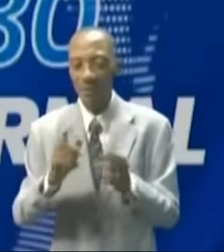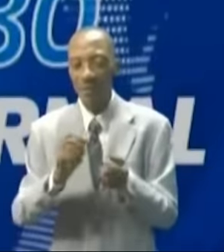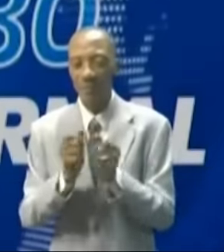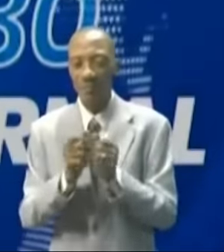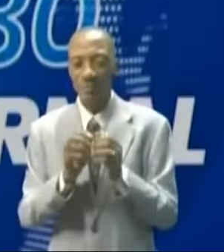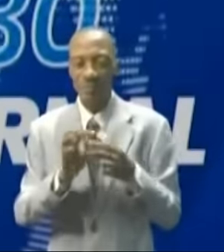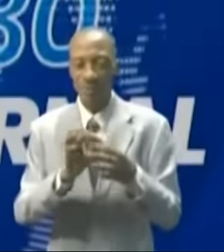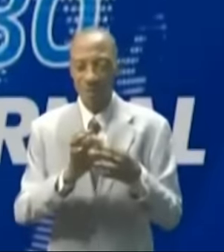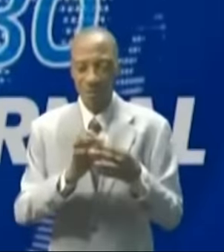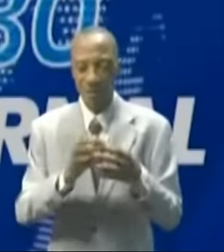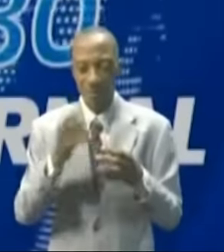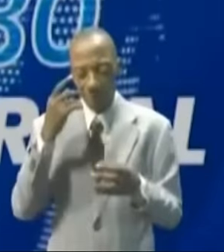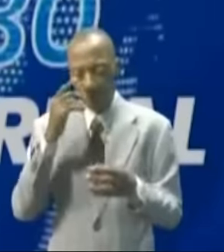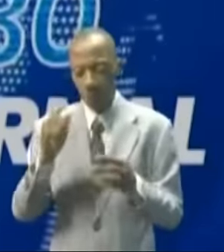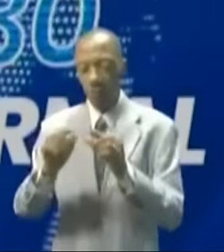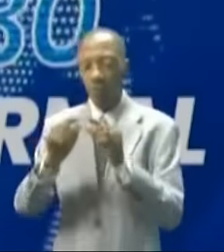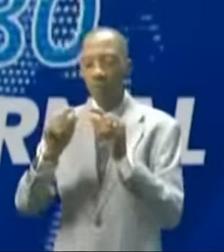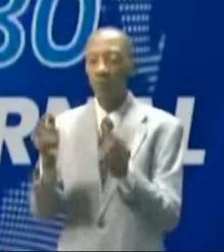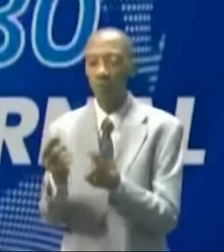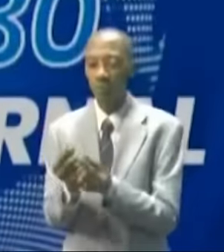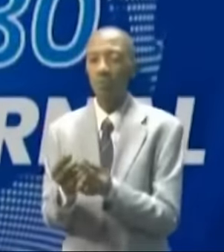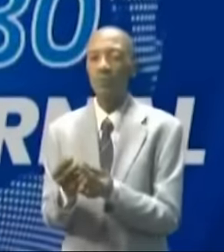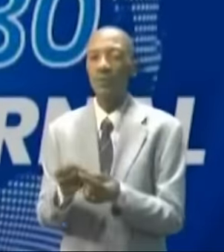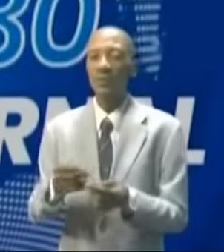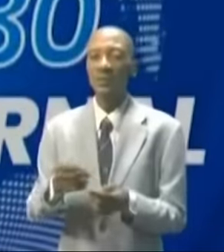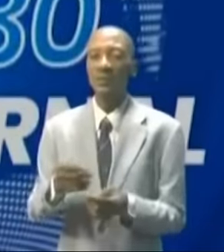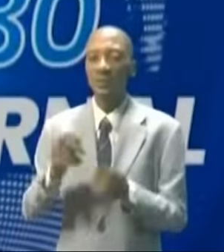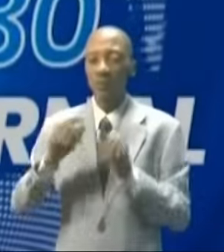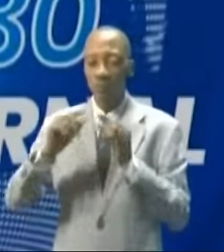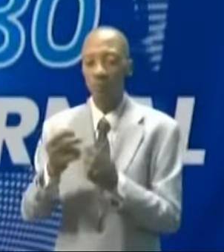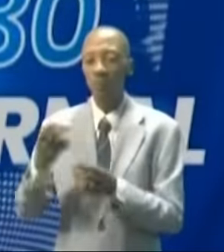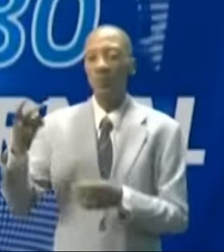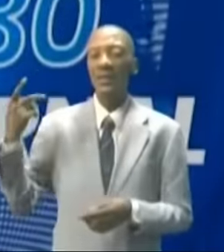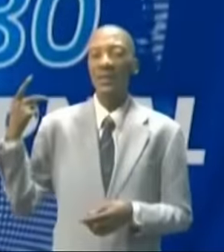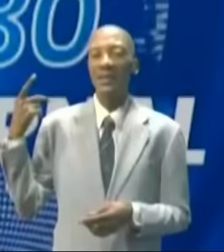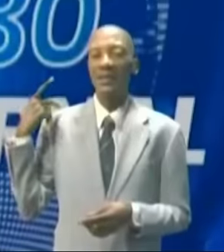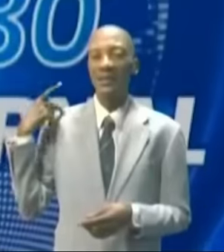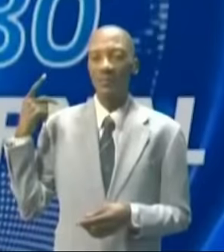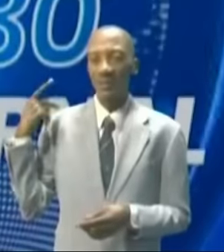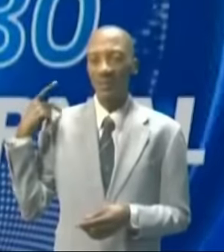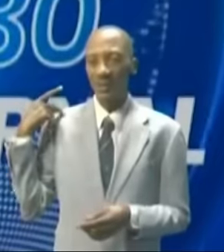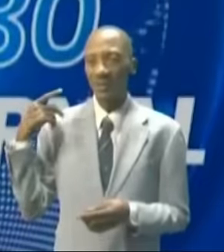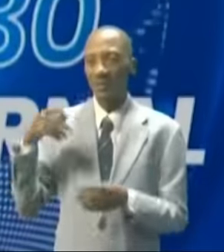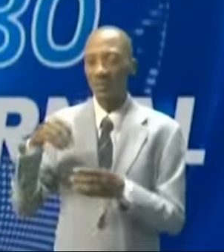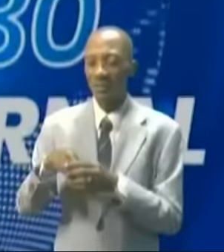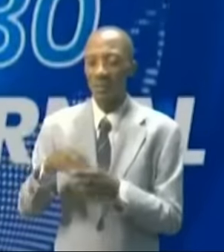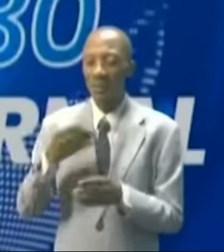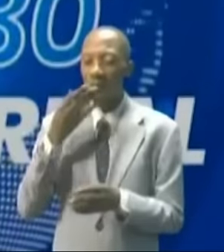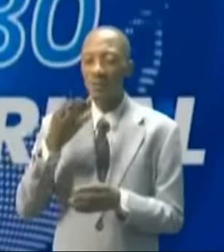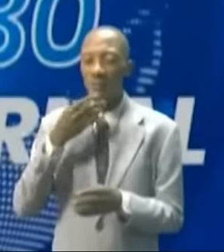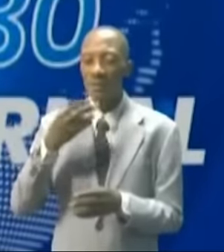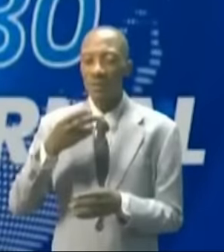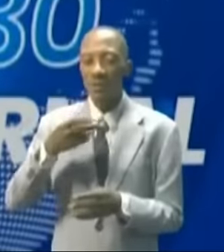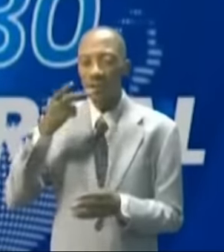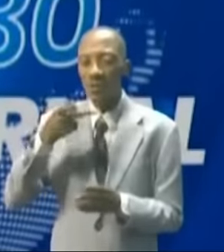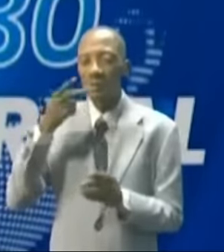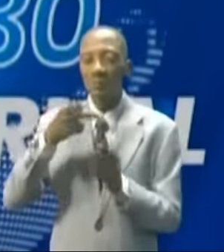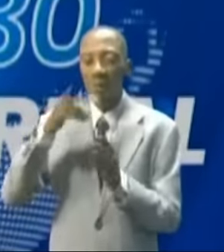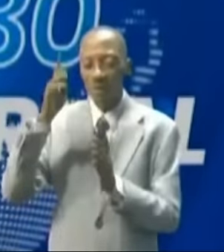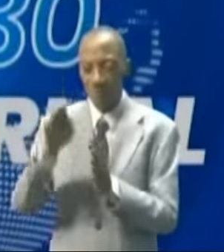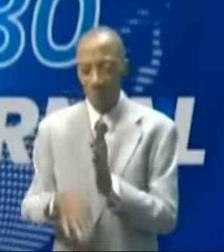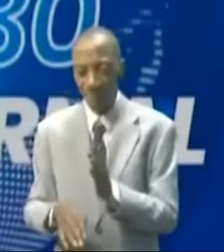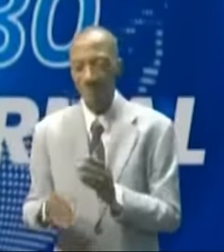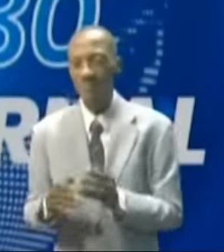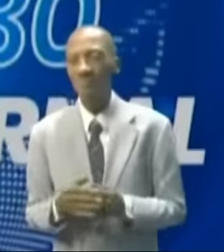Ils prient au bureau de la Chambre basse du Parlement de convoquer une plénière. Le détail avec Annie